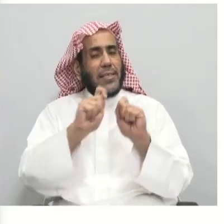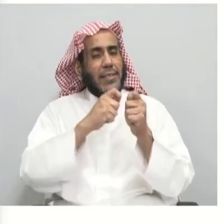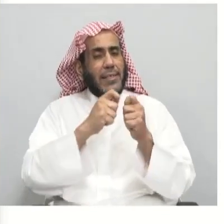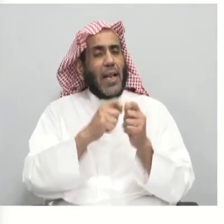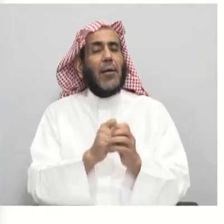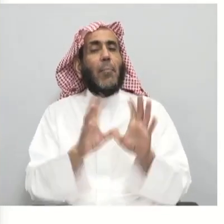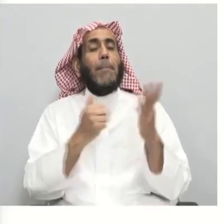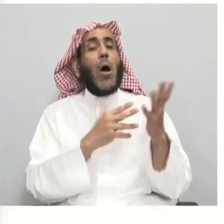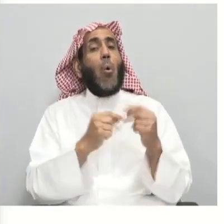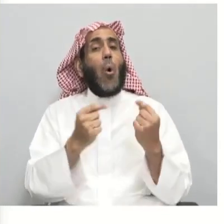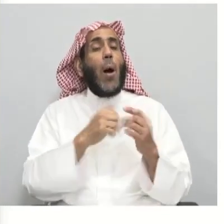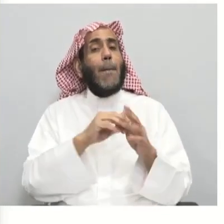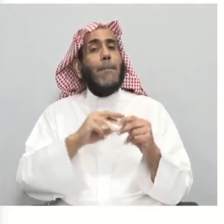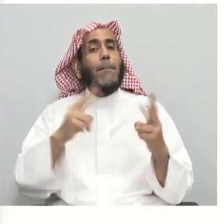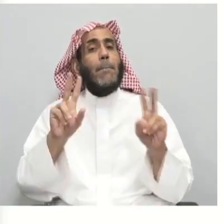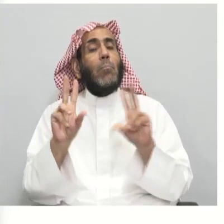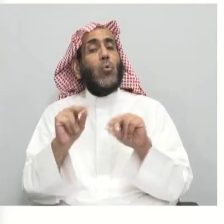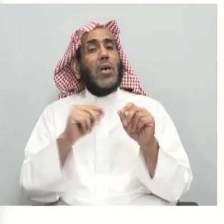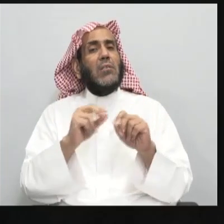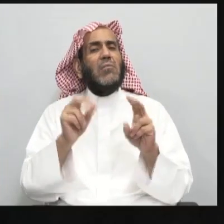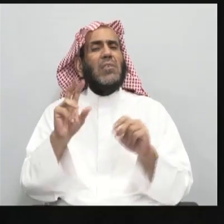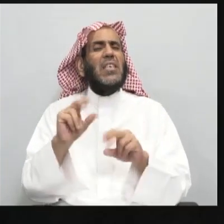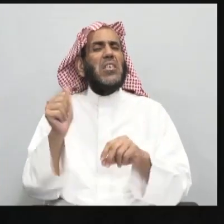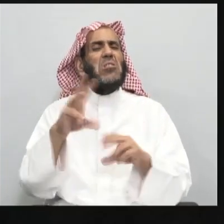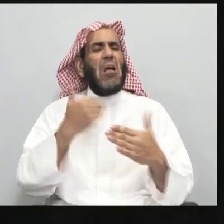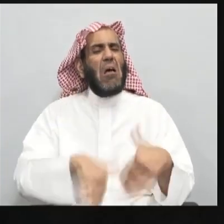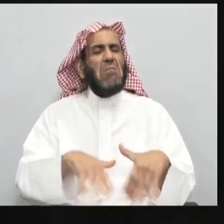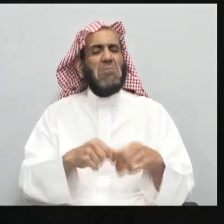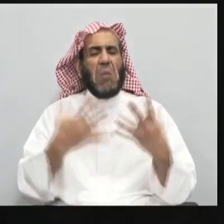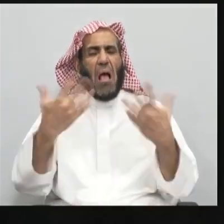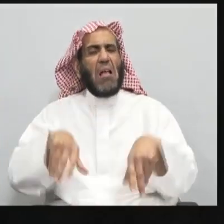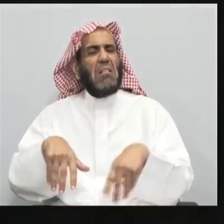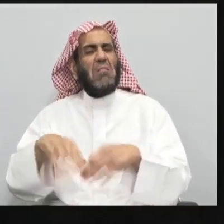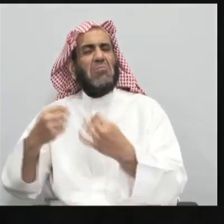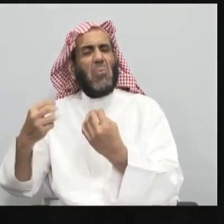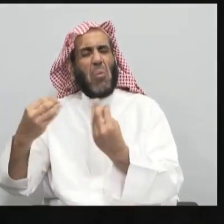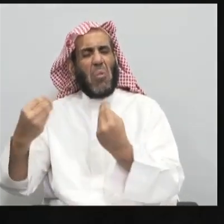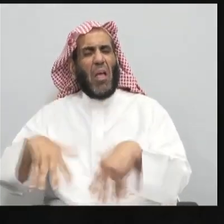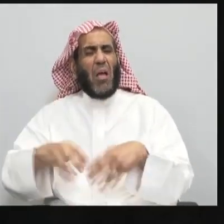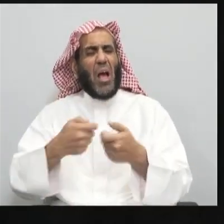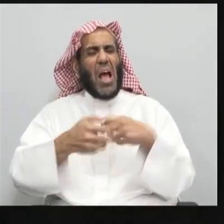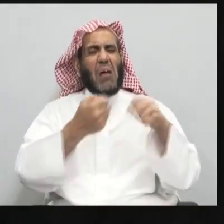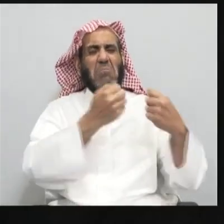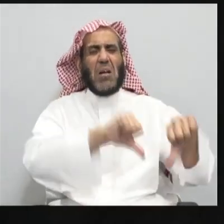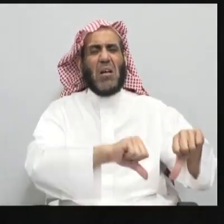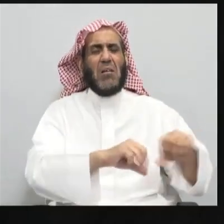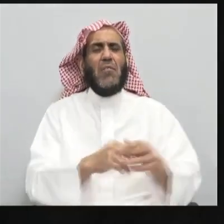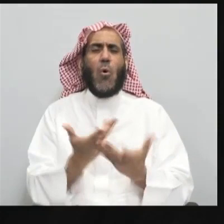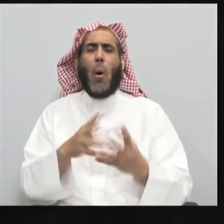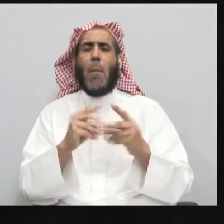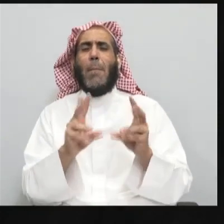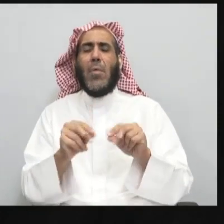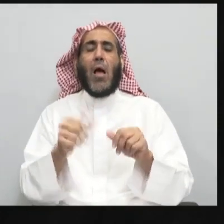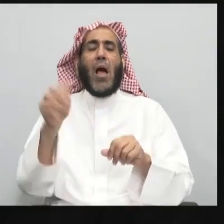ما هو مرادف كلمه اتلاف اتلف الشيء اي احسنتم افسده